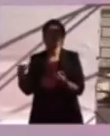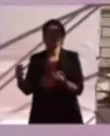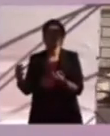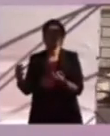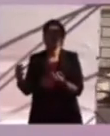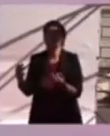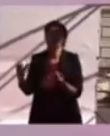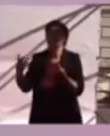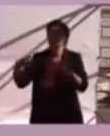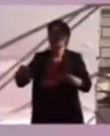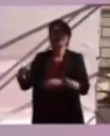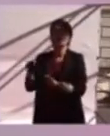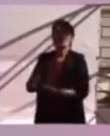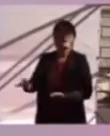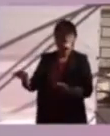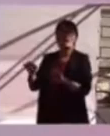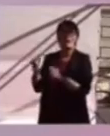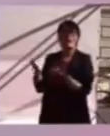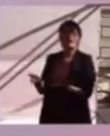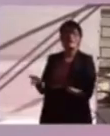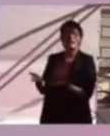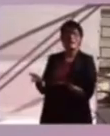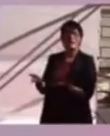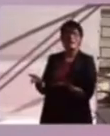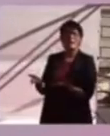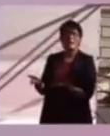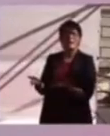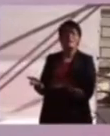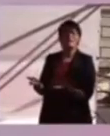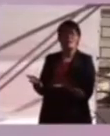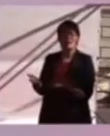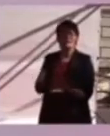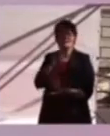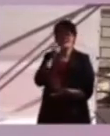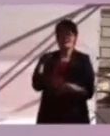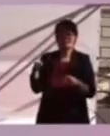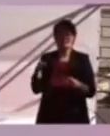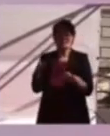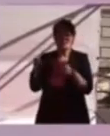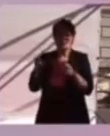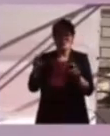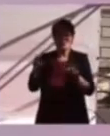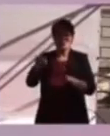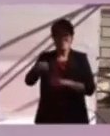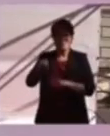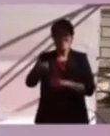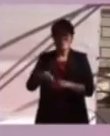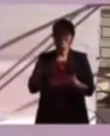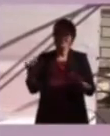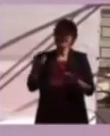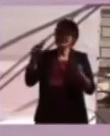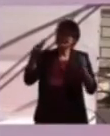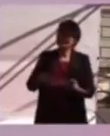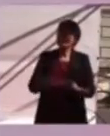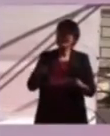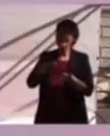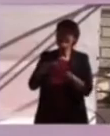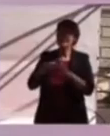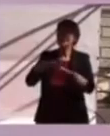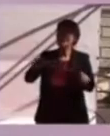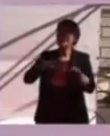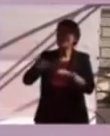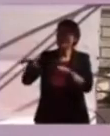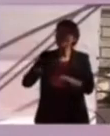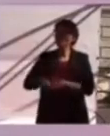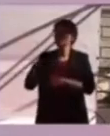agire in questa in questa direzione in questa forma e sicuramente il problema di fare le assunzioni di avere un coordinamento